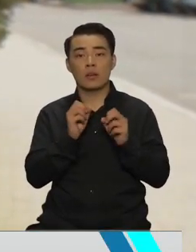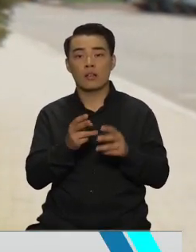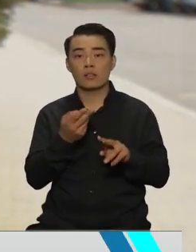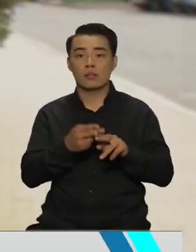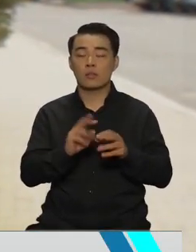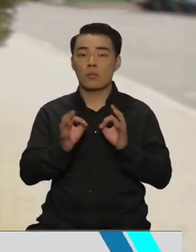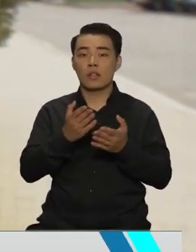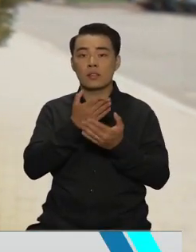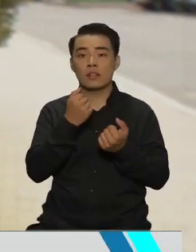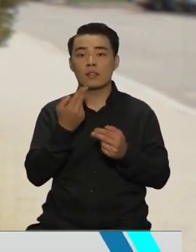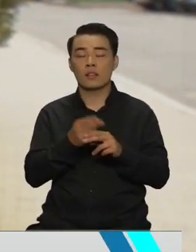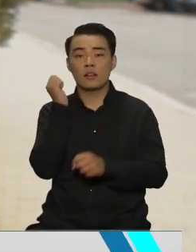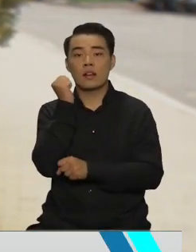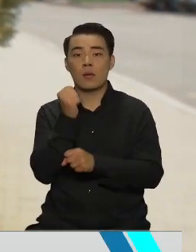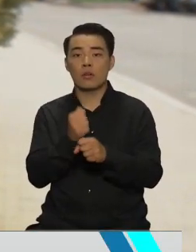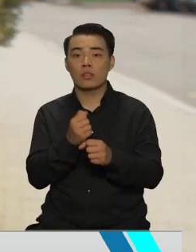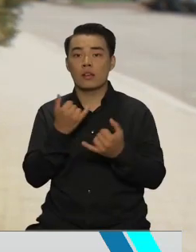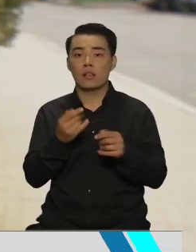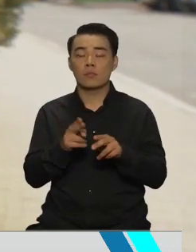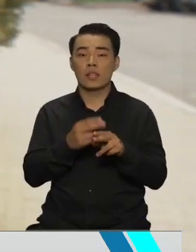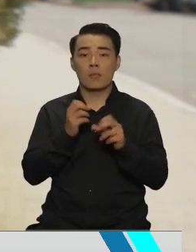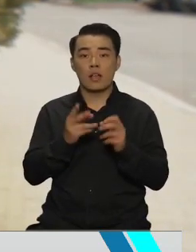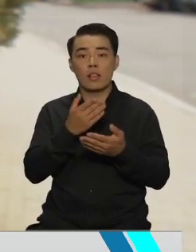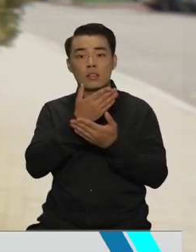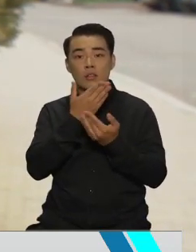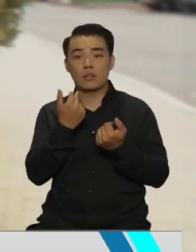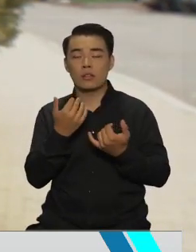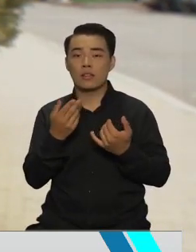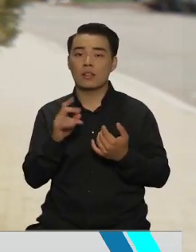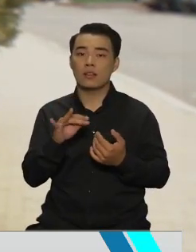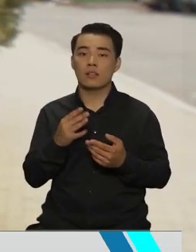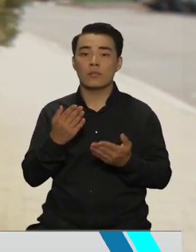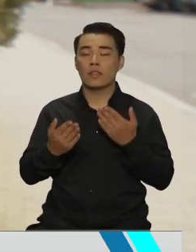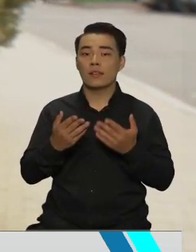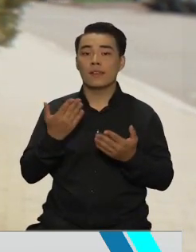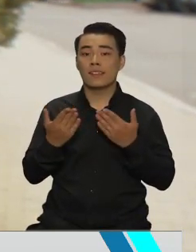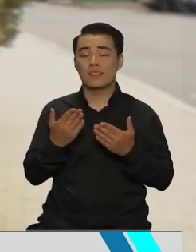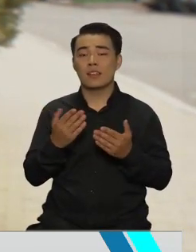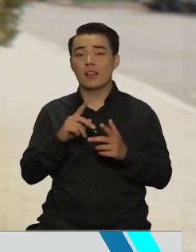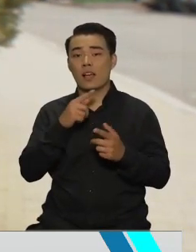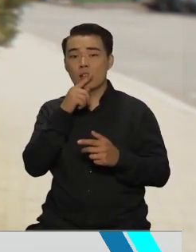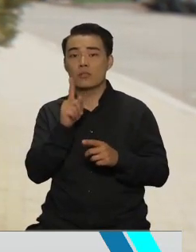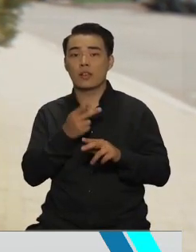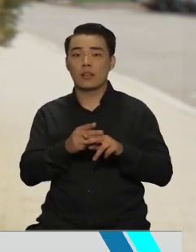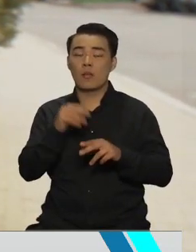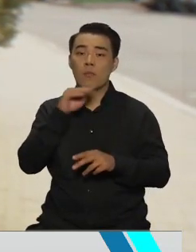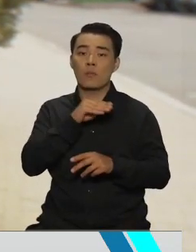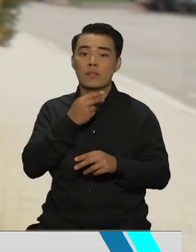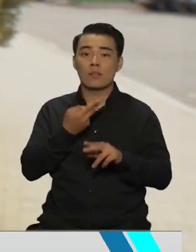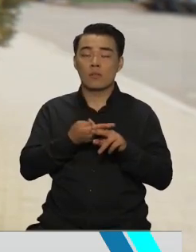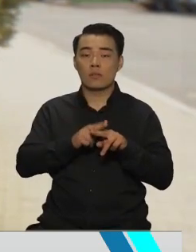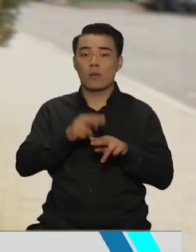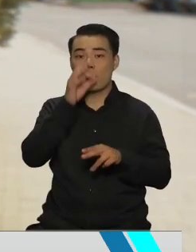жерде қызметкерлерін дұрыс сақтамауы, немесе осы жалпылама айтқанда эксплуатациялық талаптарды дұрыс